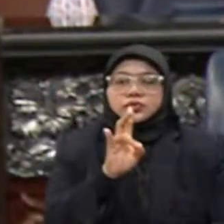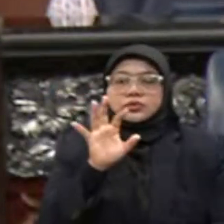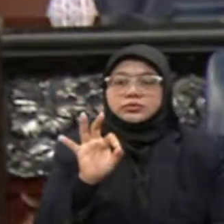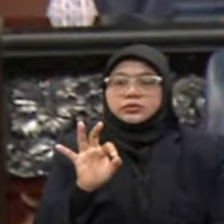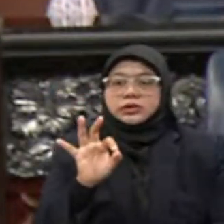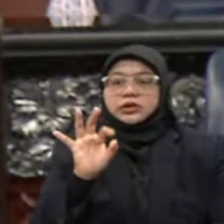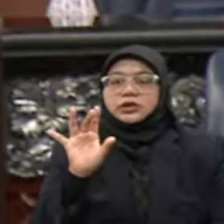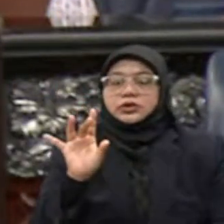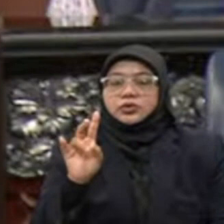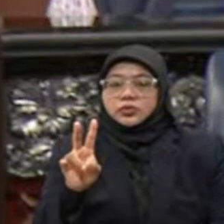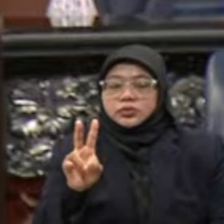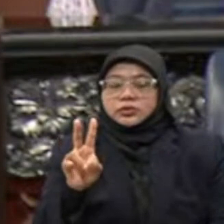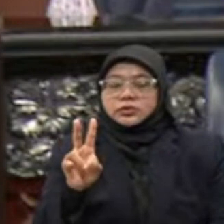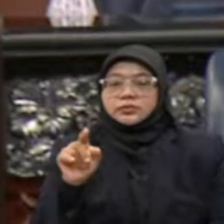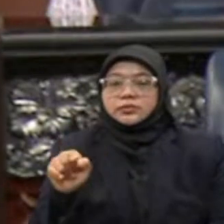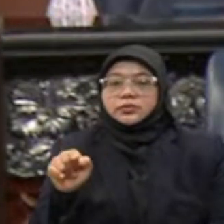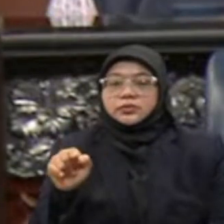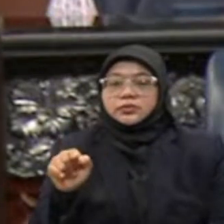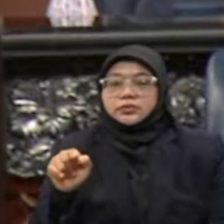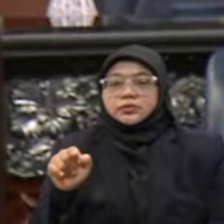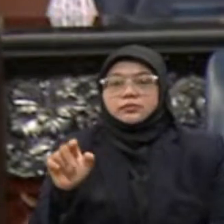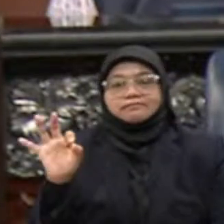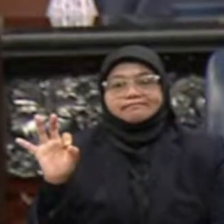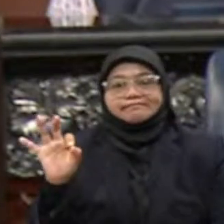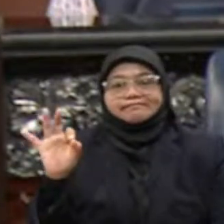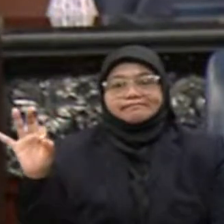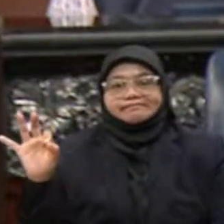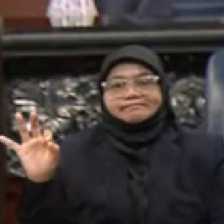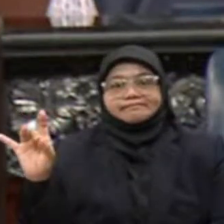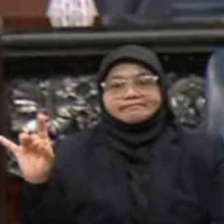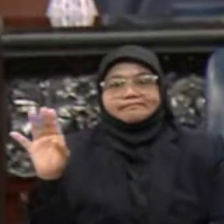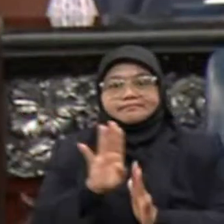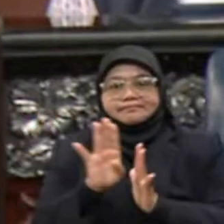792 populan 998